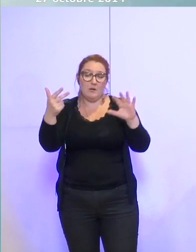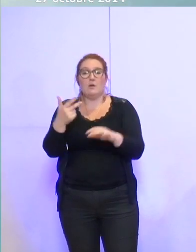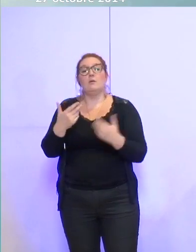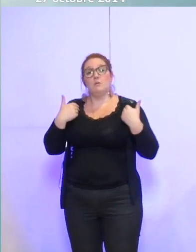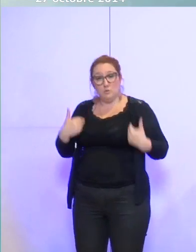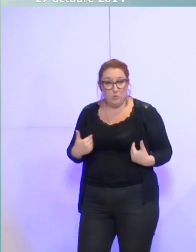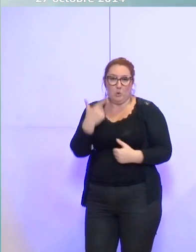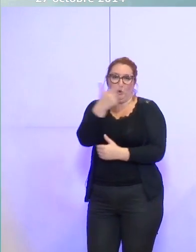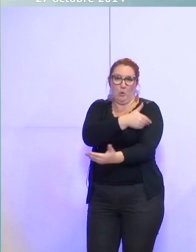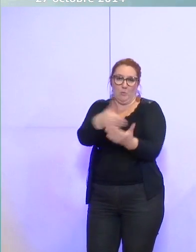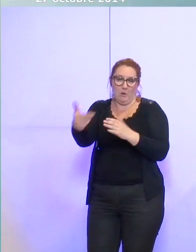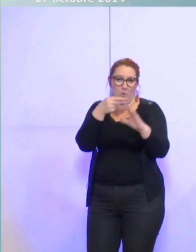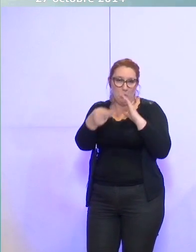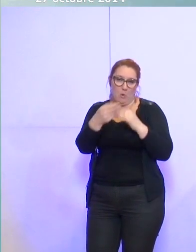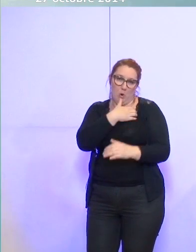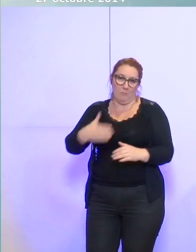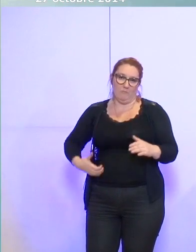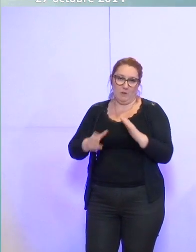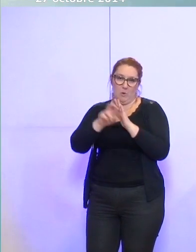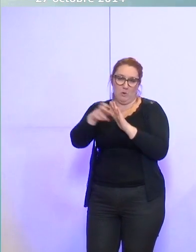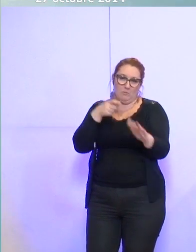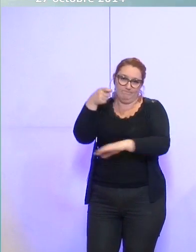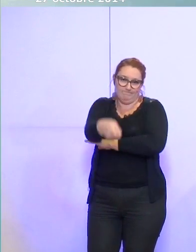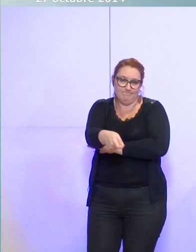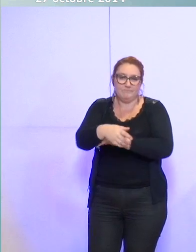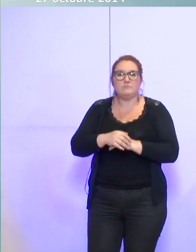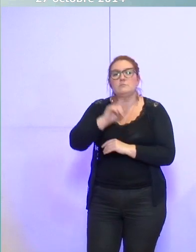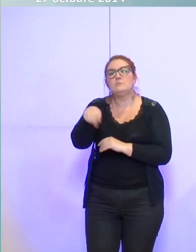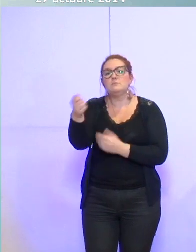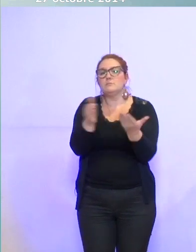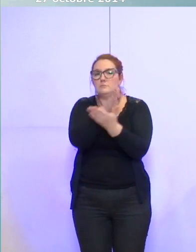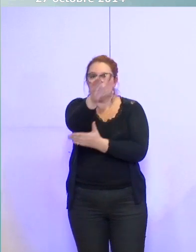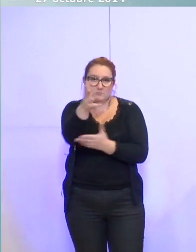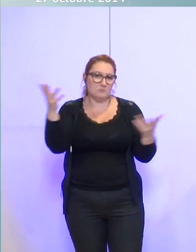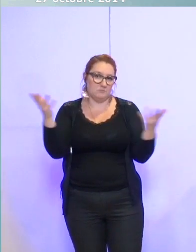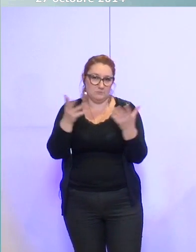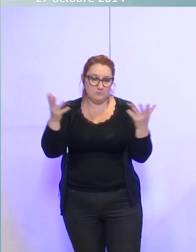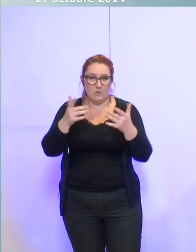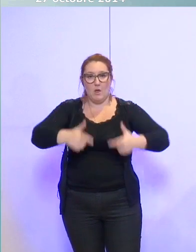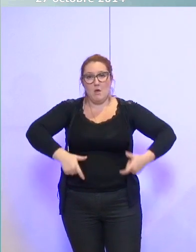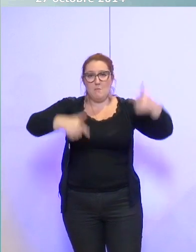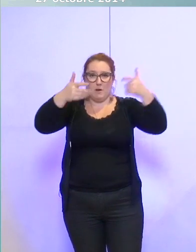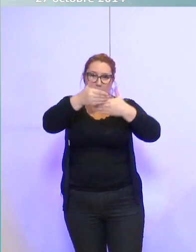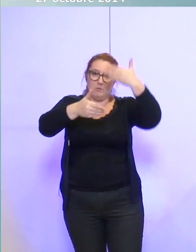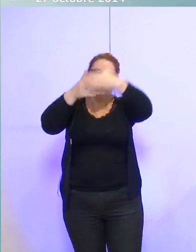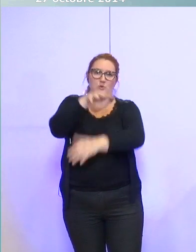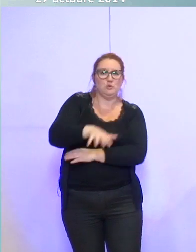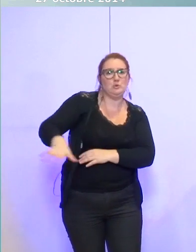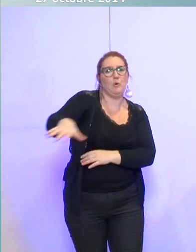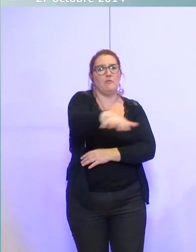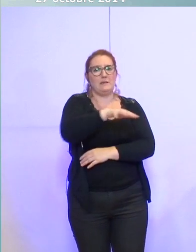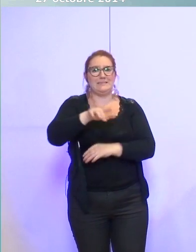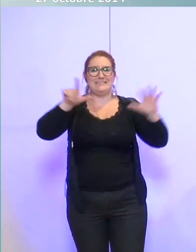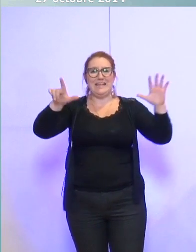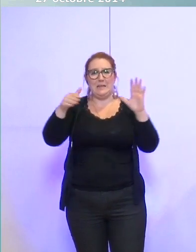ville de Grenoble. Bien sûr, ce projet est la réalisation d'un bâtiment d'une surface de 7400